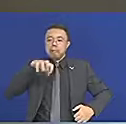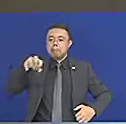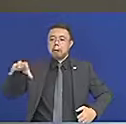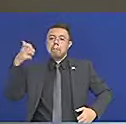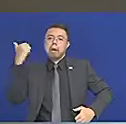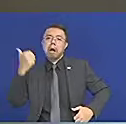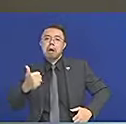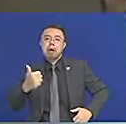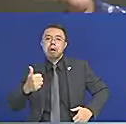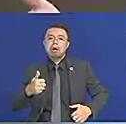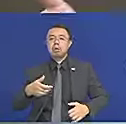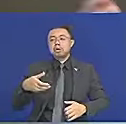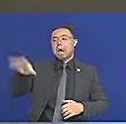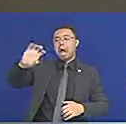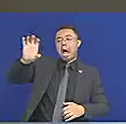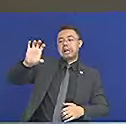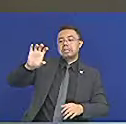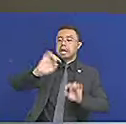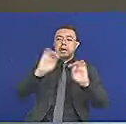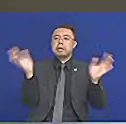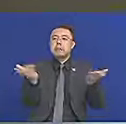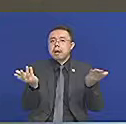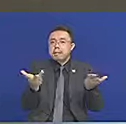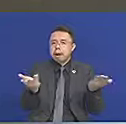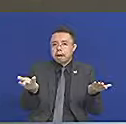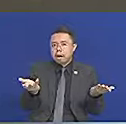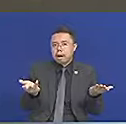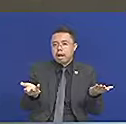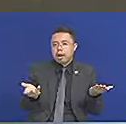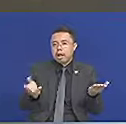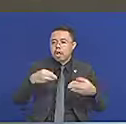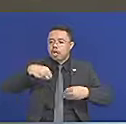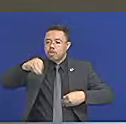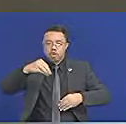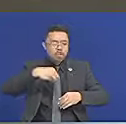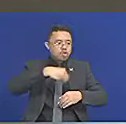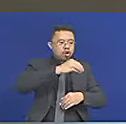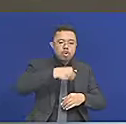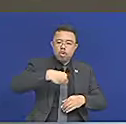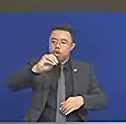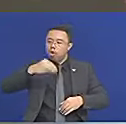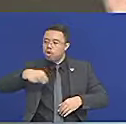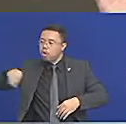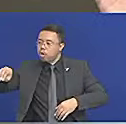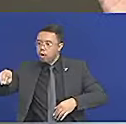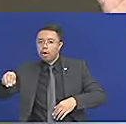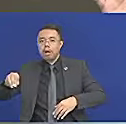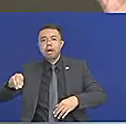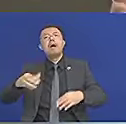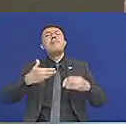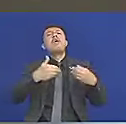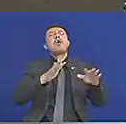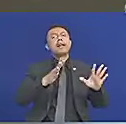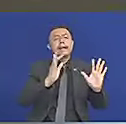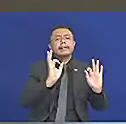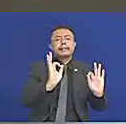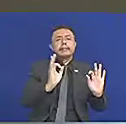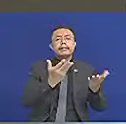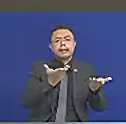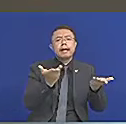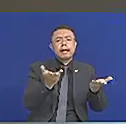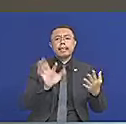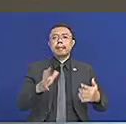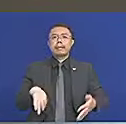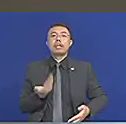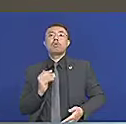ini, arisan sana, arisan sini, tur sana, tur sini. Bukan tidak boleh, tapi hidupnya hanya